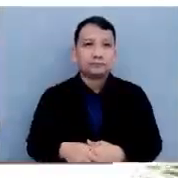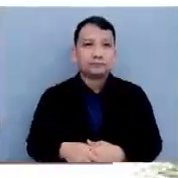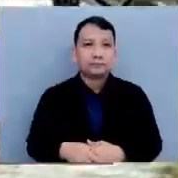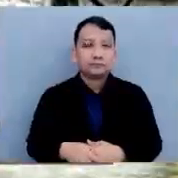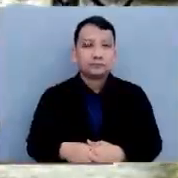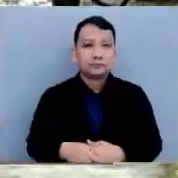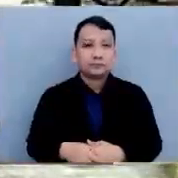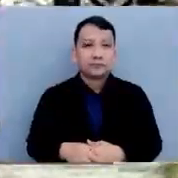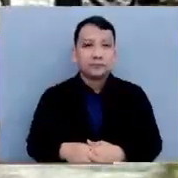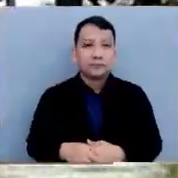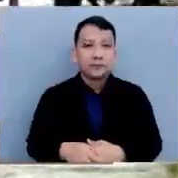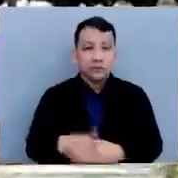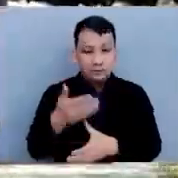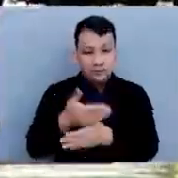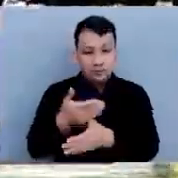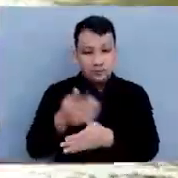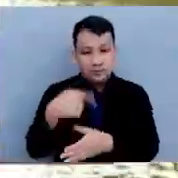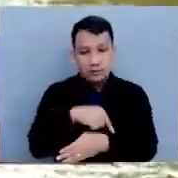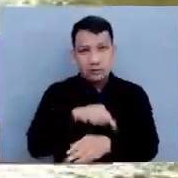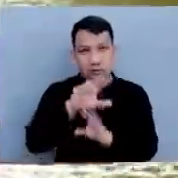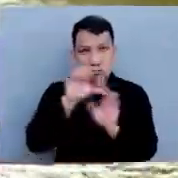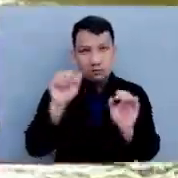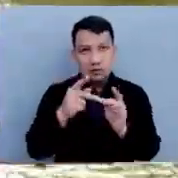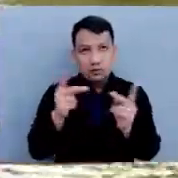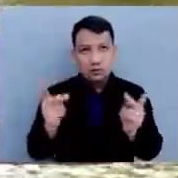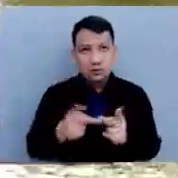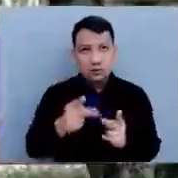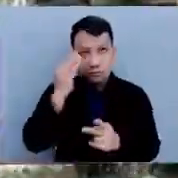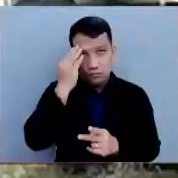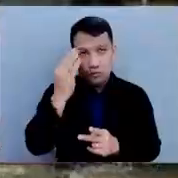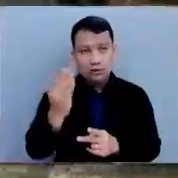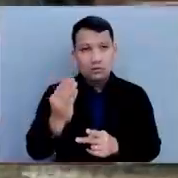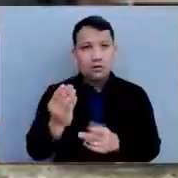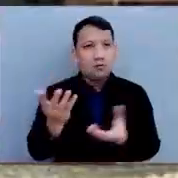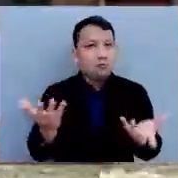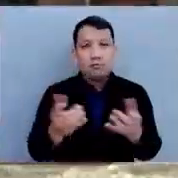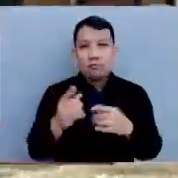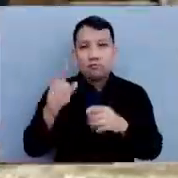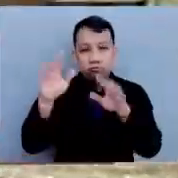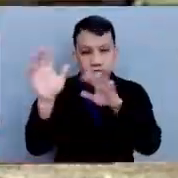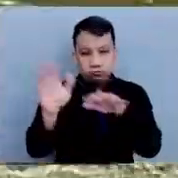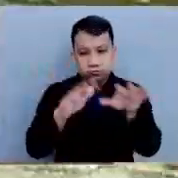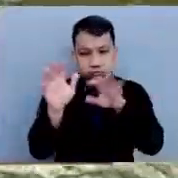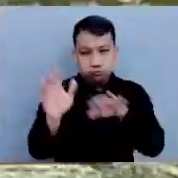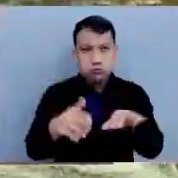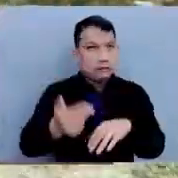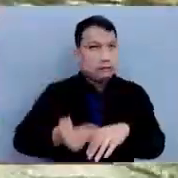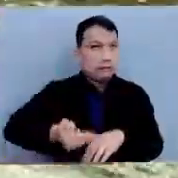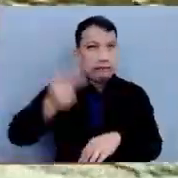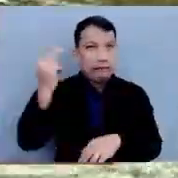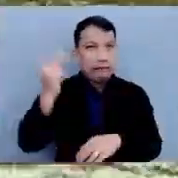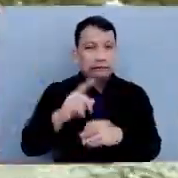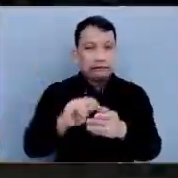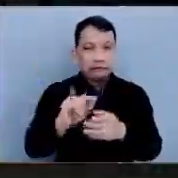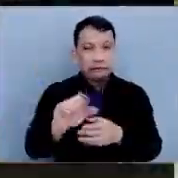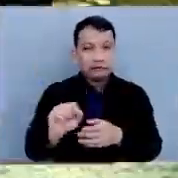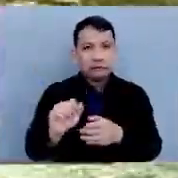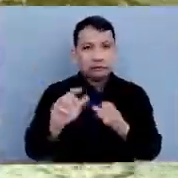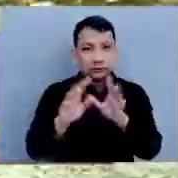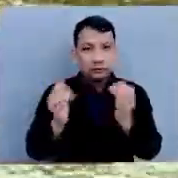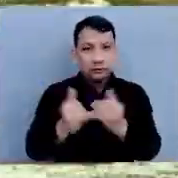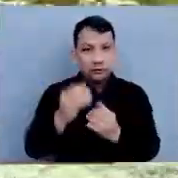Pero issue rin ng baha hanggang ngayon sa maraming lugar sa Bulacan. Kahit wala na kasing ulan, high tide naman. Apektado mga bayan ng